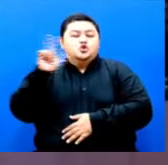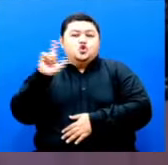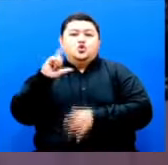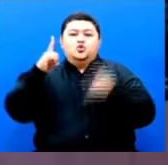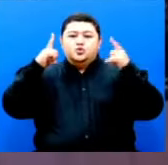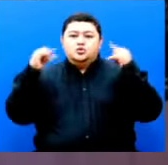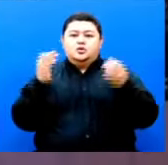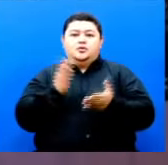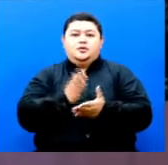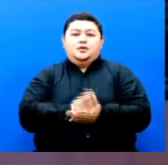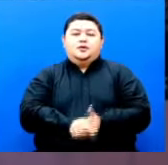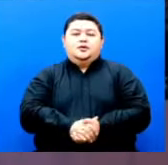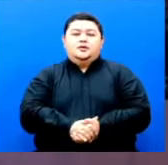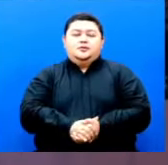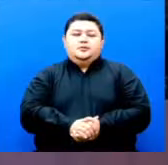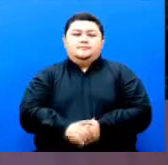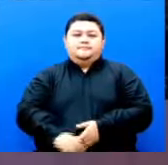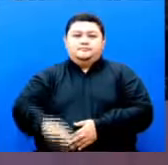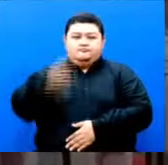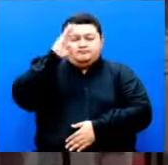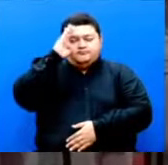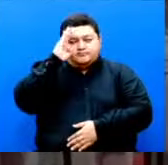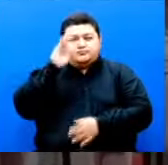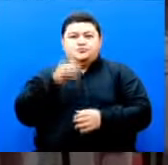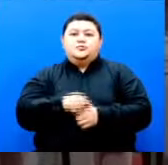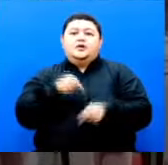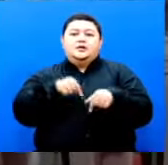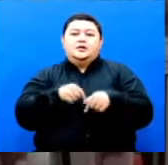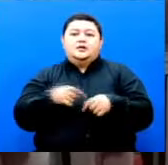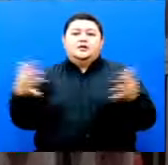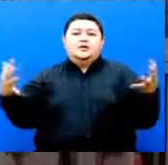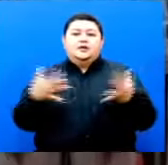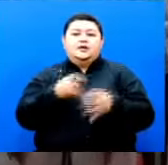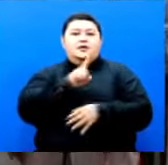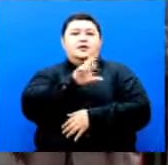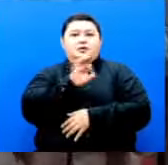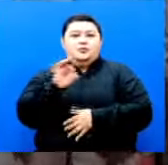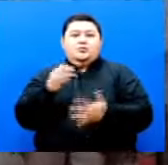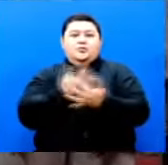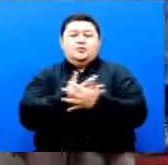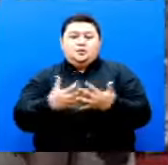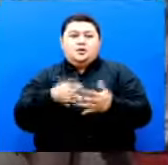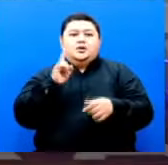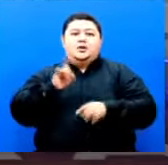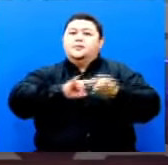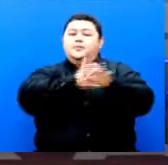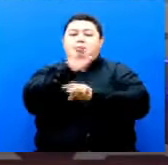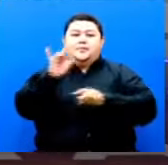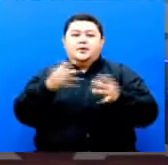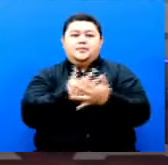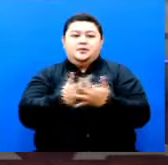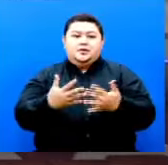Tengah. Upacara pembukaan Peparnas dihadiri ribuan masyarakat dari berbagai daerah di